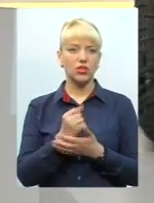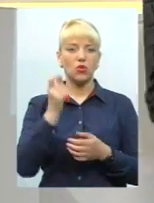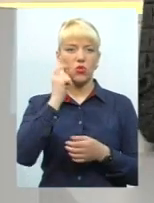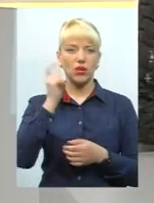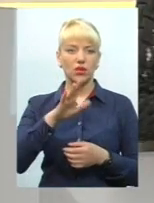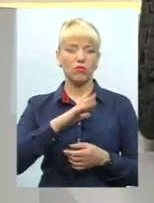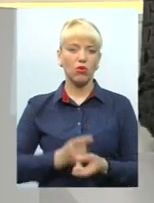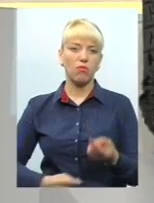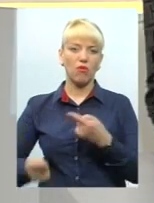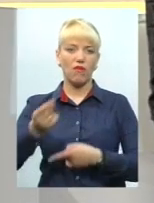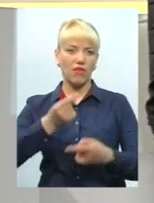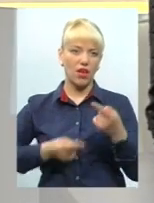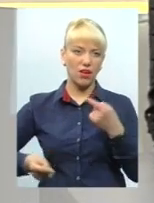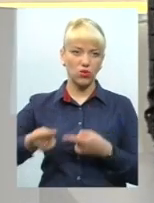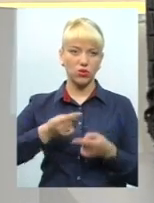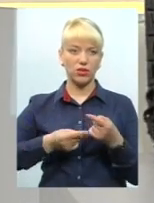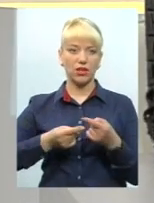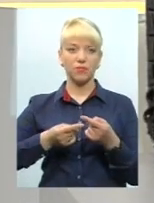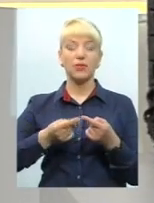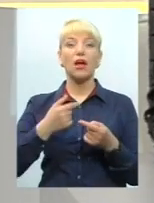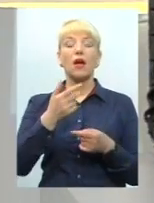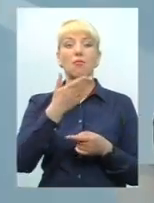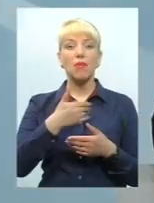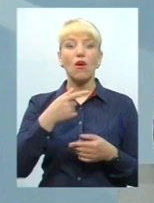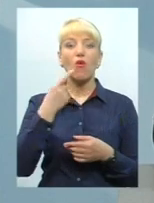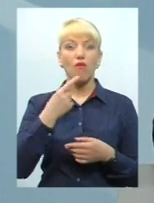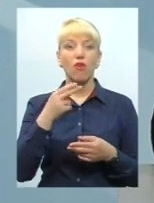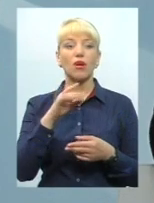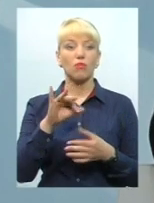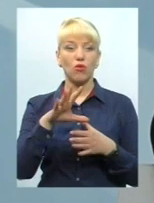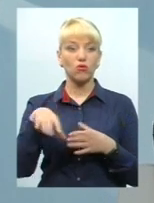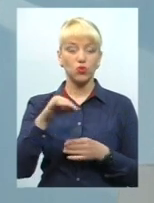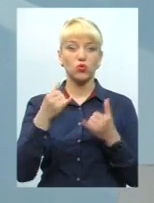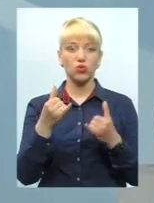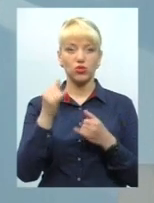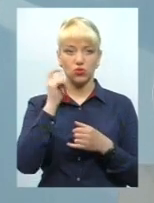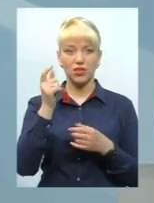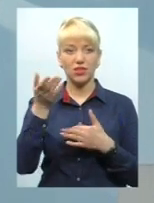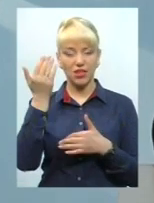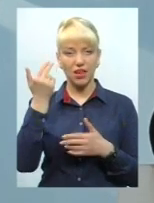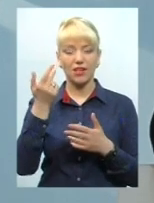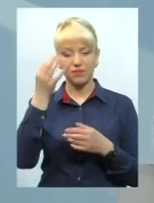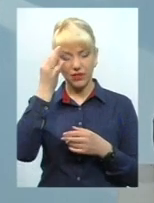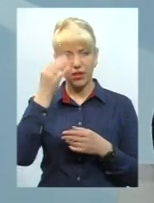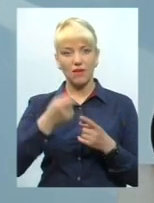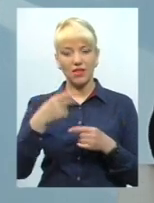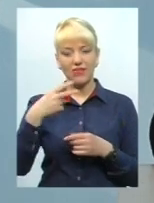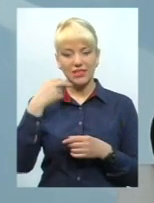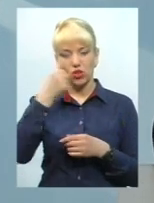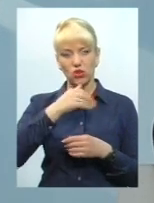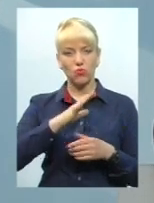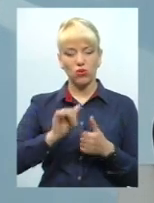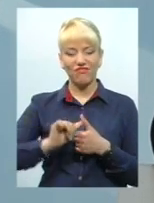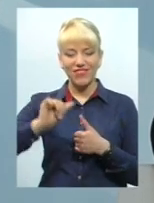знову ж, ми не говоримо про всю територію сучасної України. Так, ну тоді відділили в цій боротьбі в 20-му році, значить,